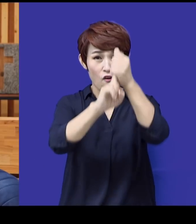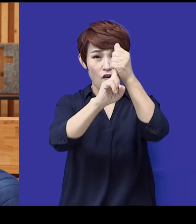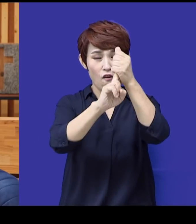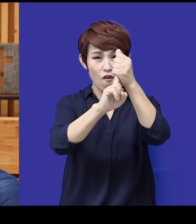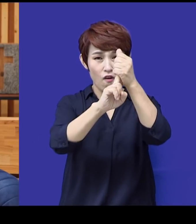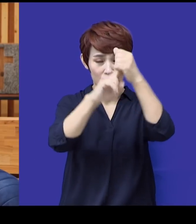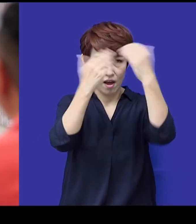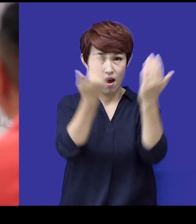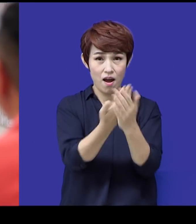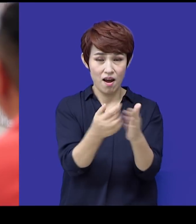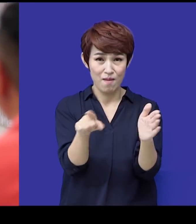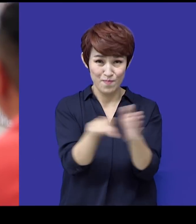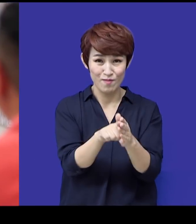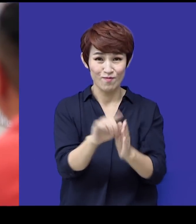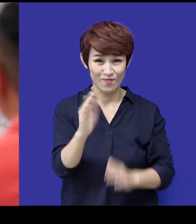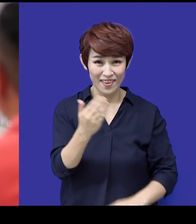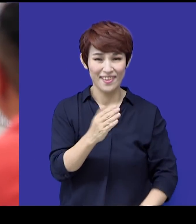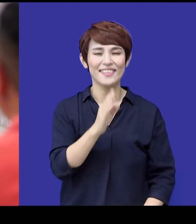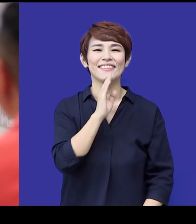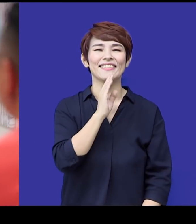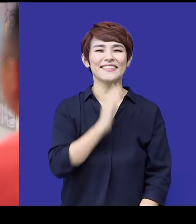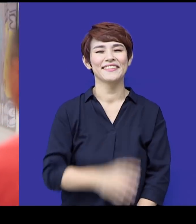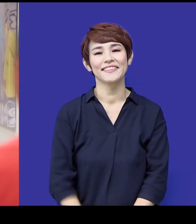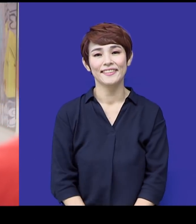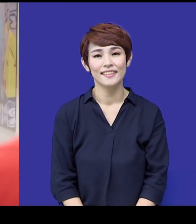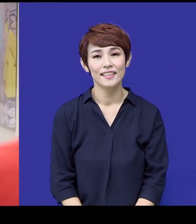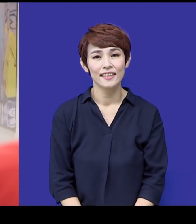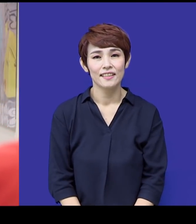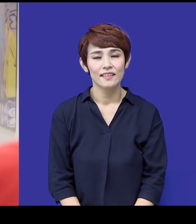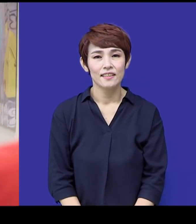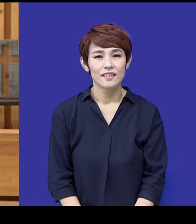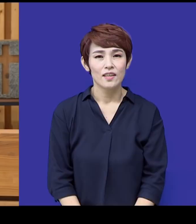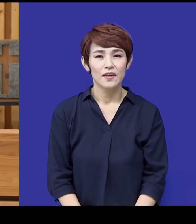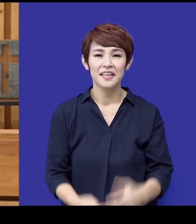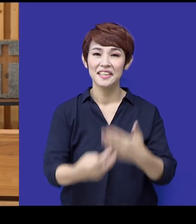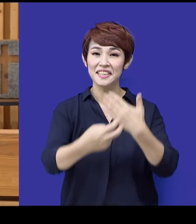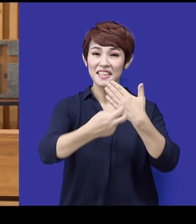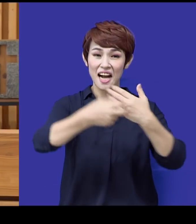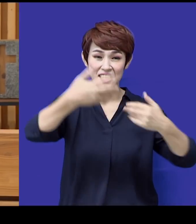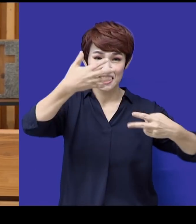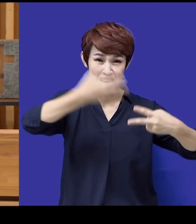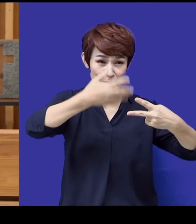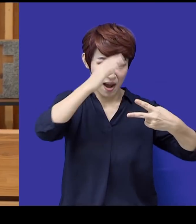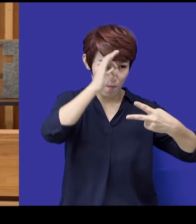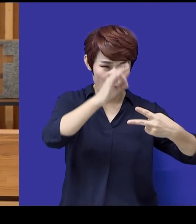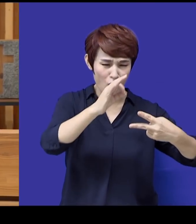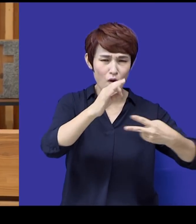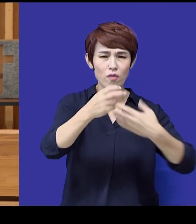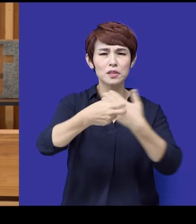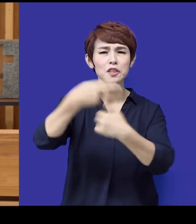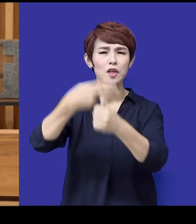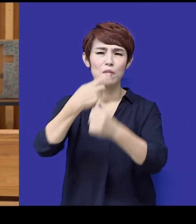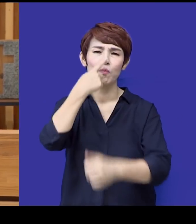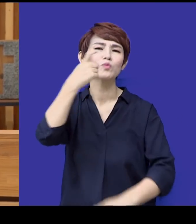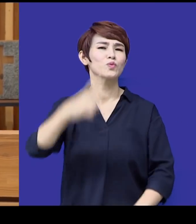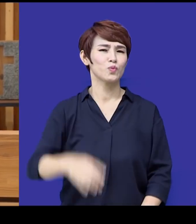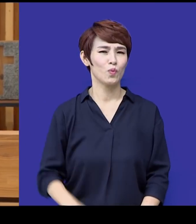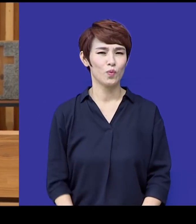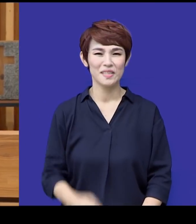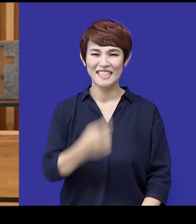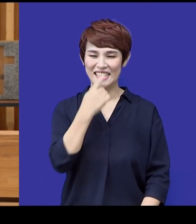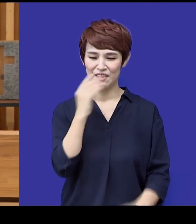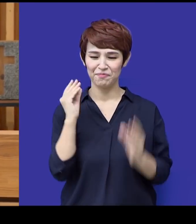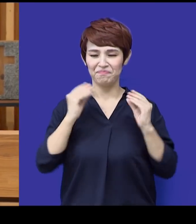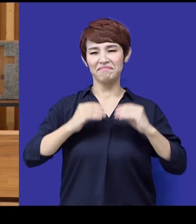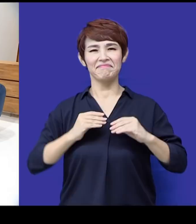다 와닿게 되죠. 예. 어떻습니까? 저희가 이제 의학 드라마를 보게 되면 이제 의사 선생님들이 굉장히 좀 멋있어요. 이렇게 의사 가운 입고 다 이렇게